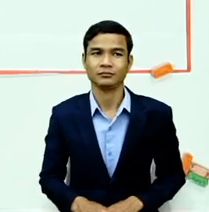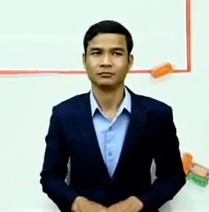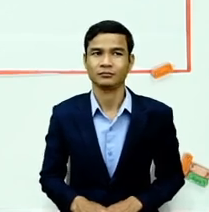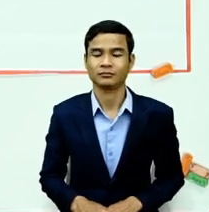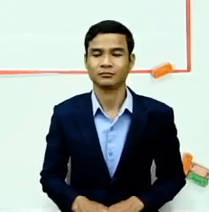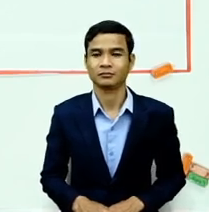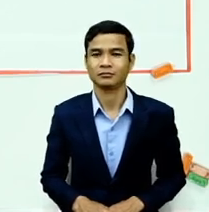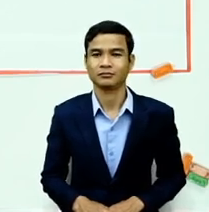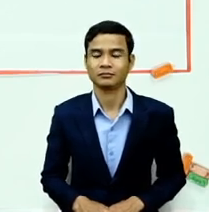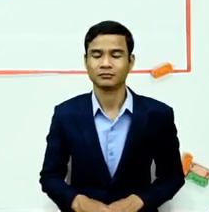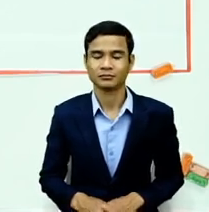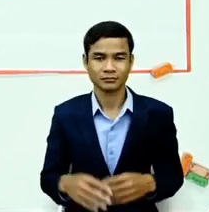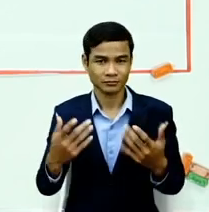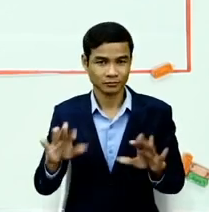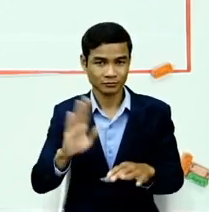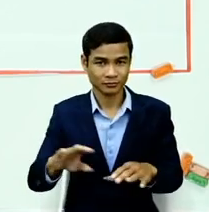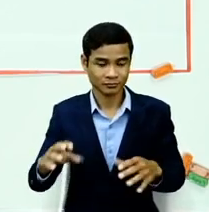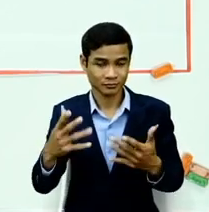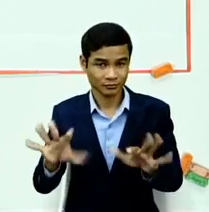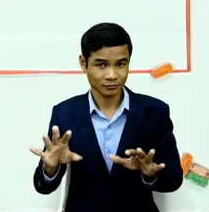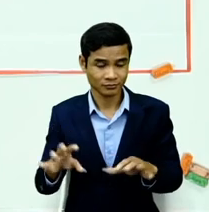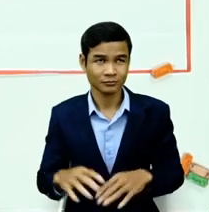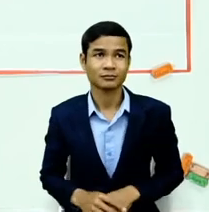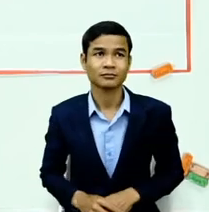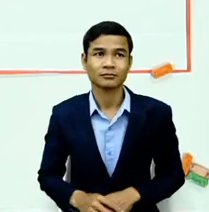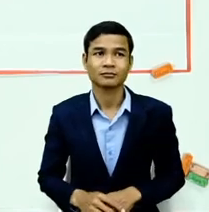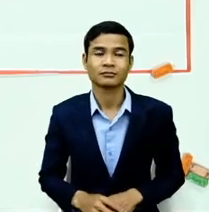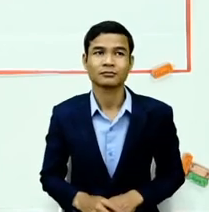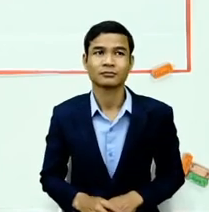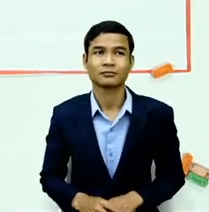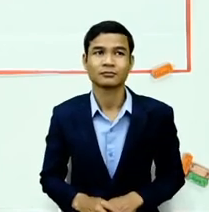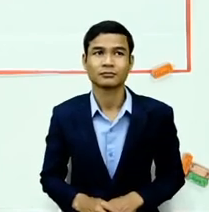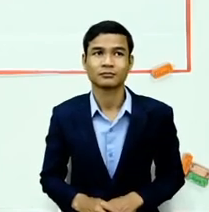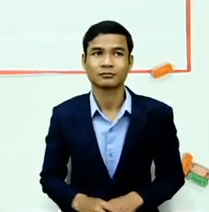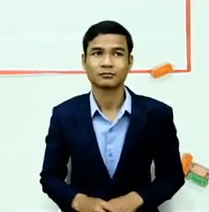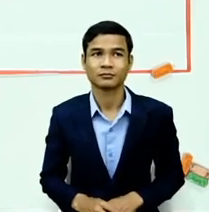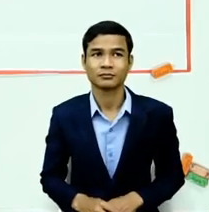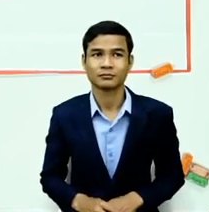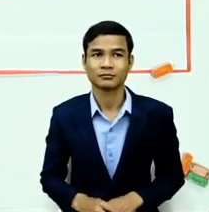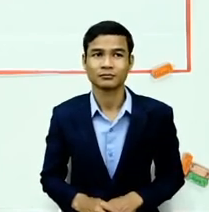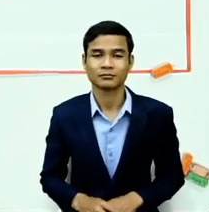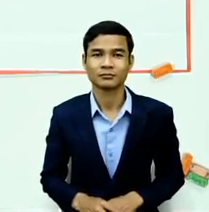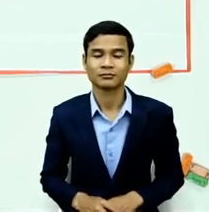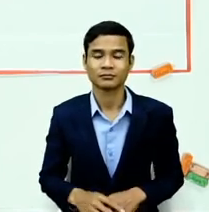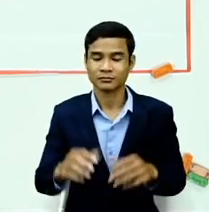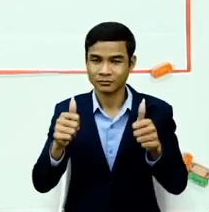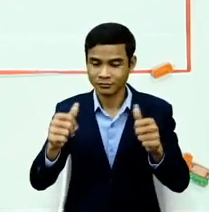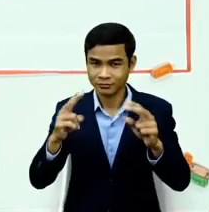ចា អកូន ហើយ ហើយ នៅ